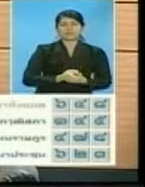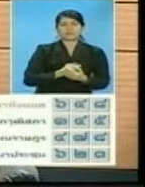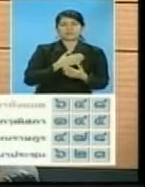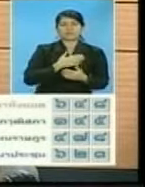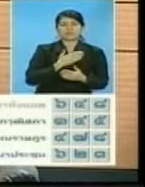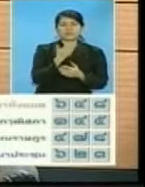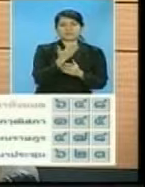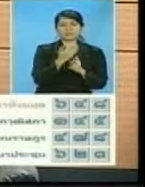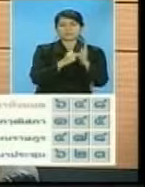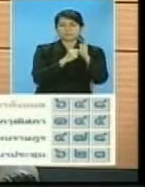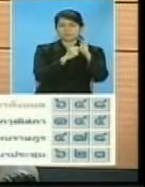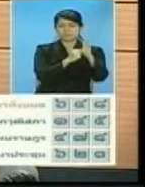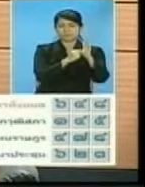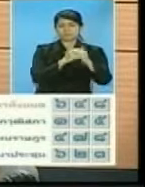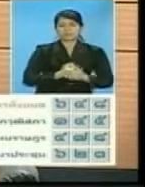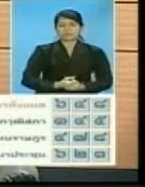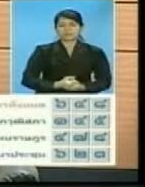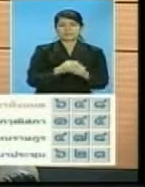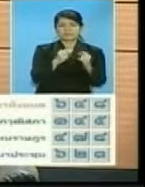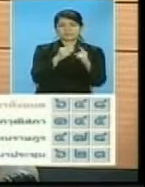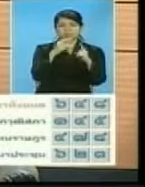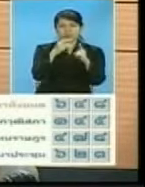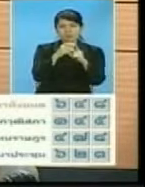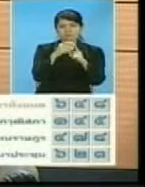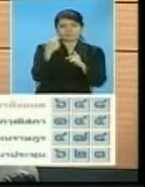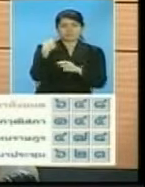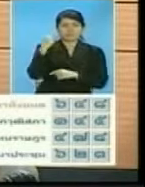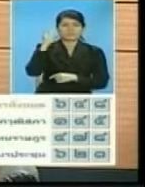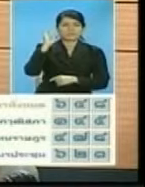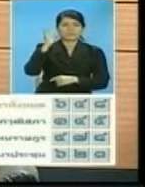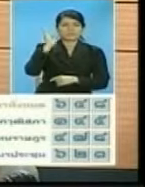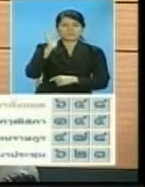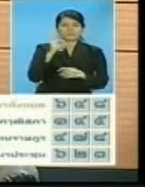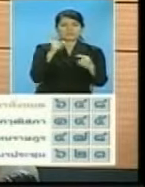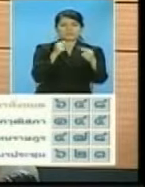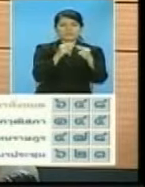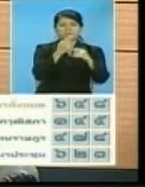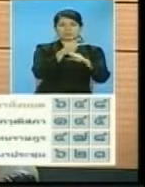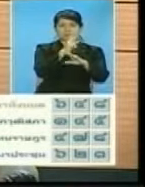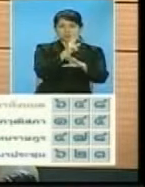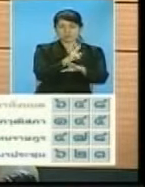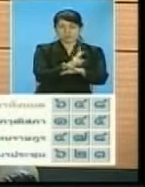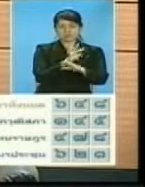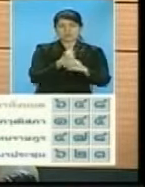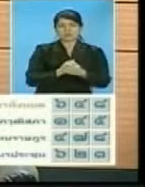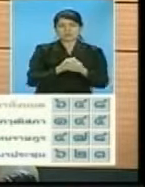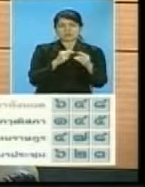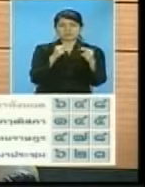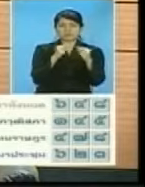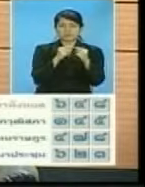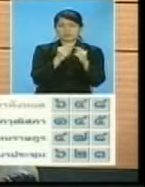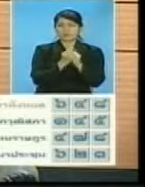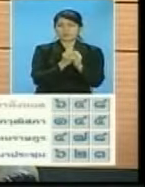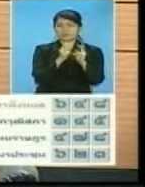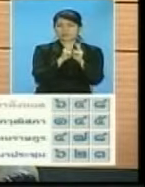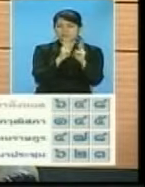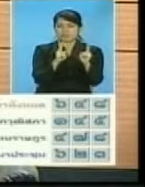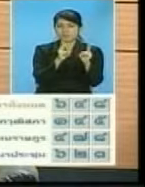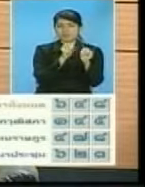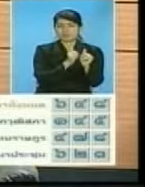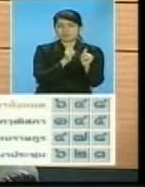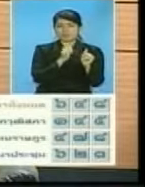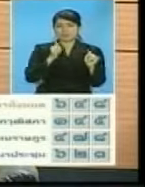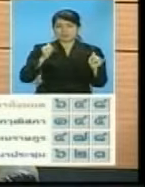อที่จะเสนอและก็ขอสนวนคำประยติโดยผ่านท่านประธานเพื่อคณะกรรมการคณะกรรม